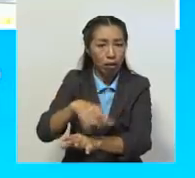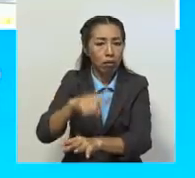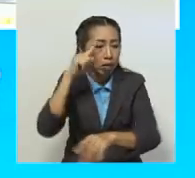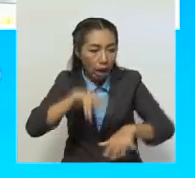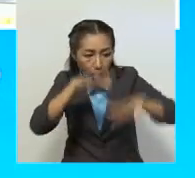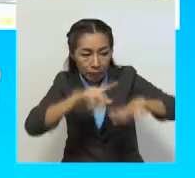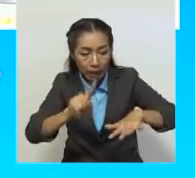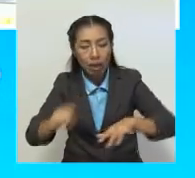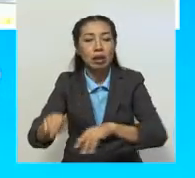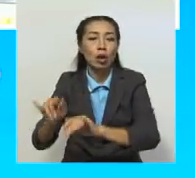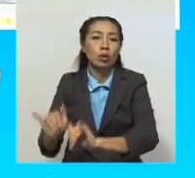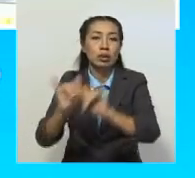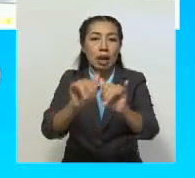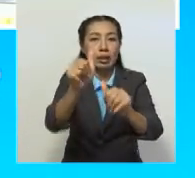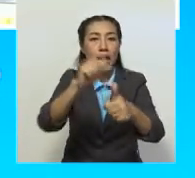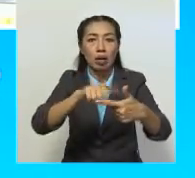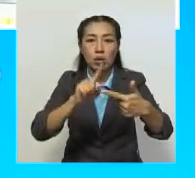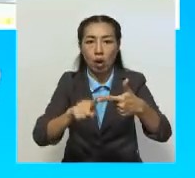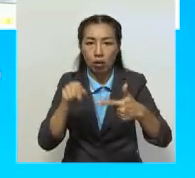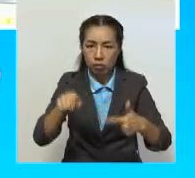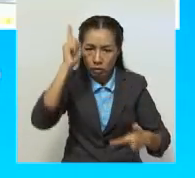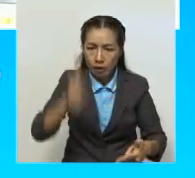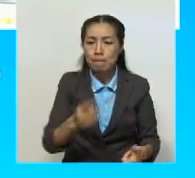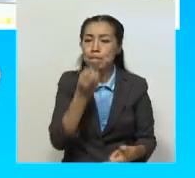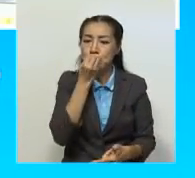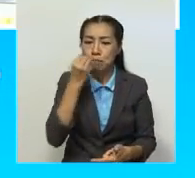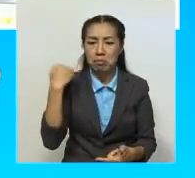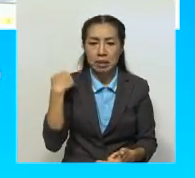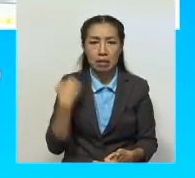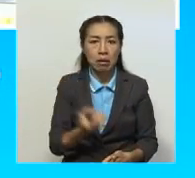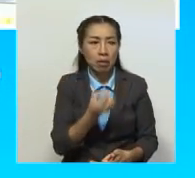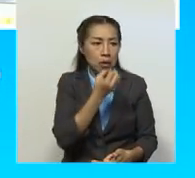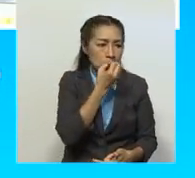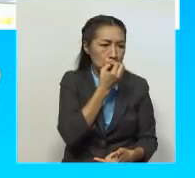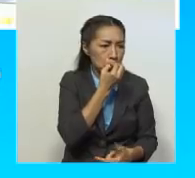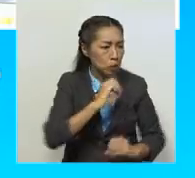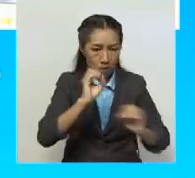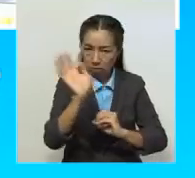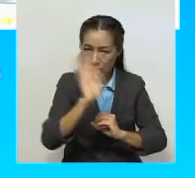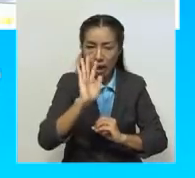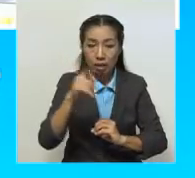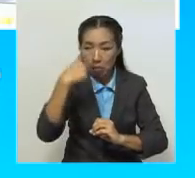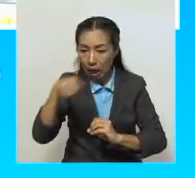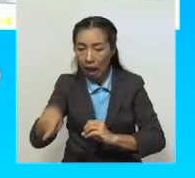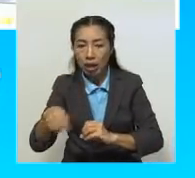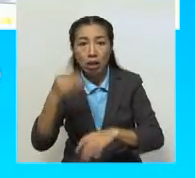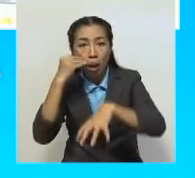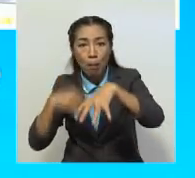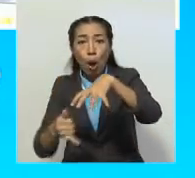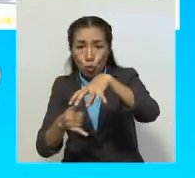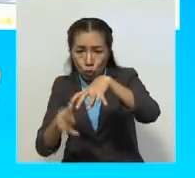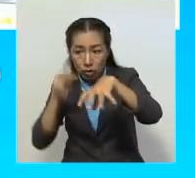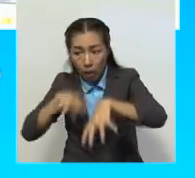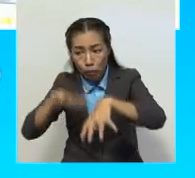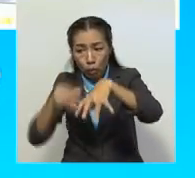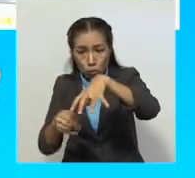ไปพื้นที่สูงนะฮะอันที่สองก็คือไม่อดนะฮะคนที่อพยพมาอยู่ในที่สูงหรือคนที่ยังอยู่ในบ้านเรือนเดิมนี่ก็ต้